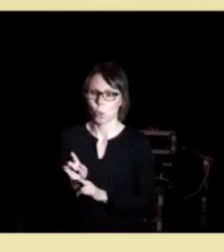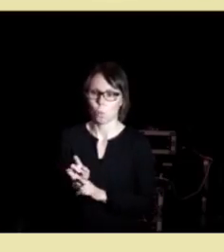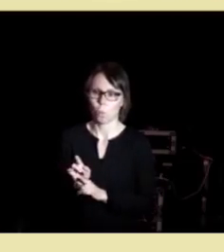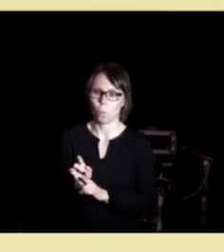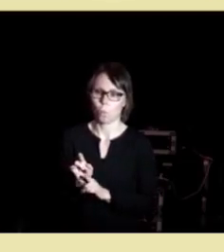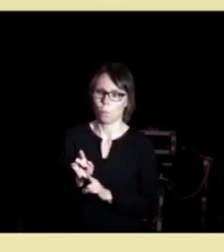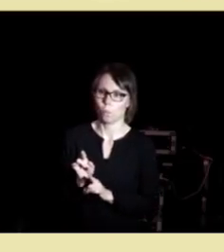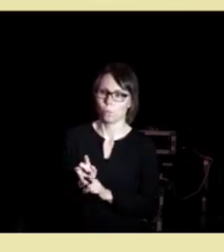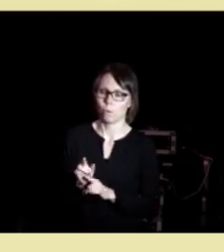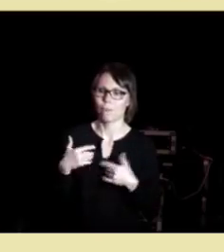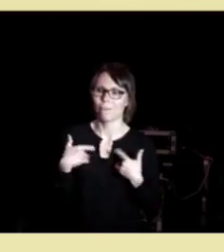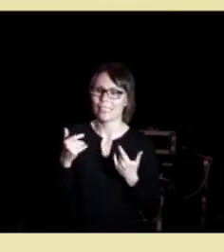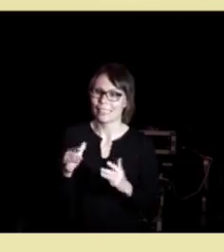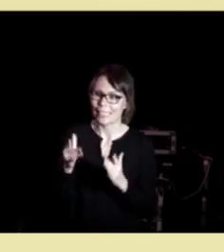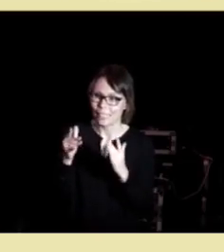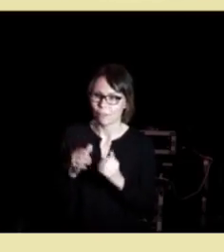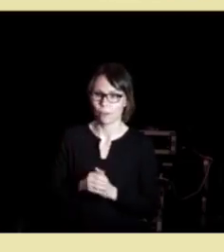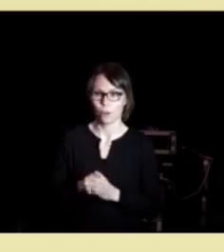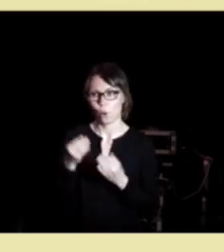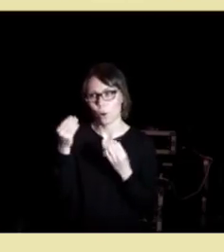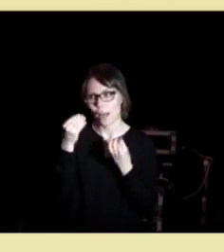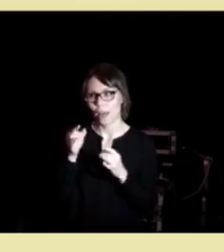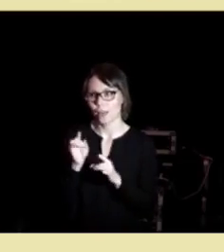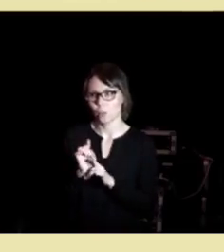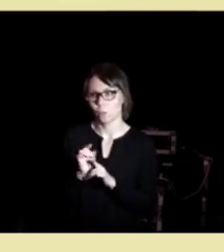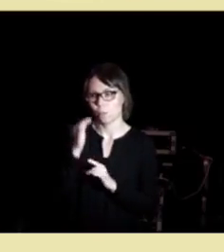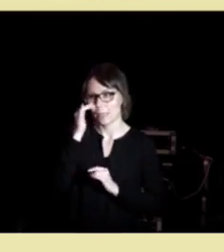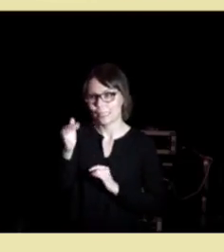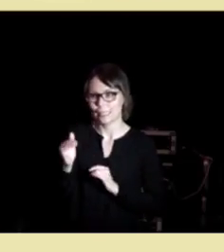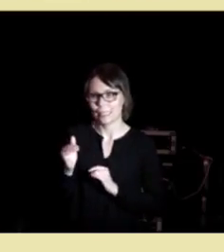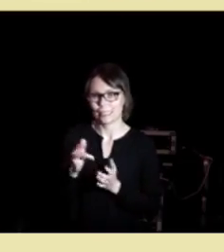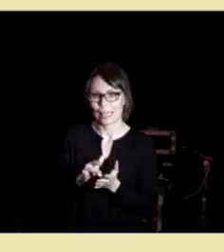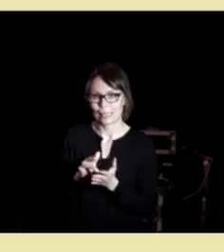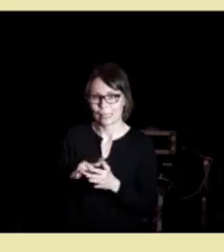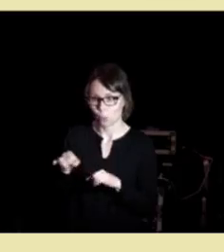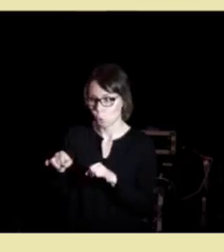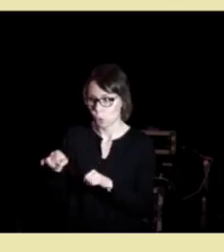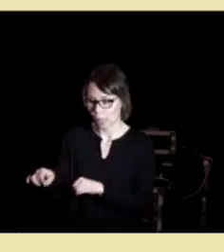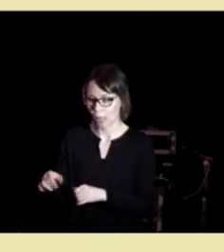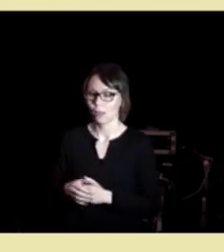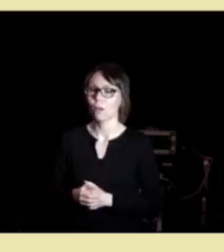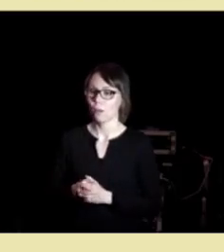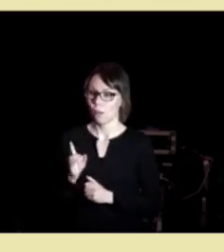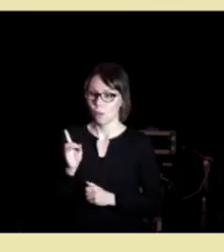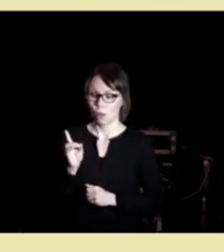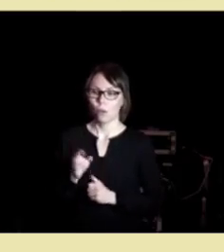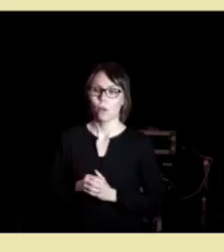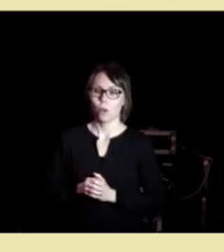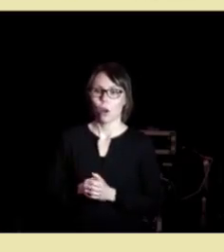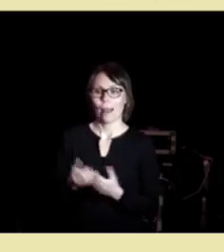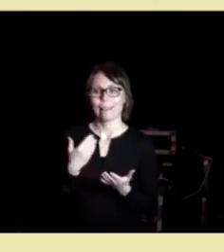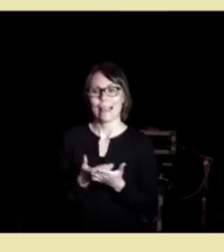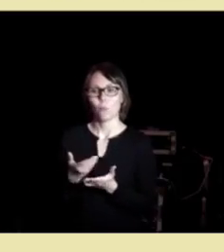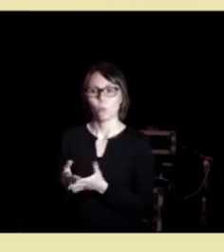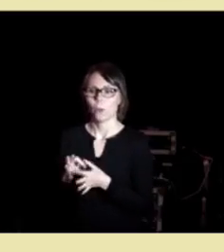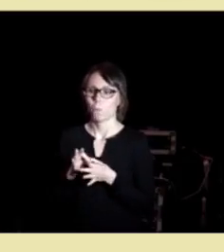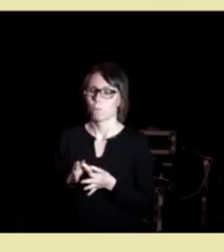friskliv og lærings- og mestringssenter i kommunene. Og ikke minst dette tilbudet